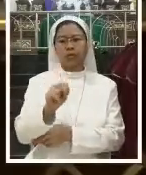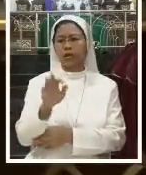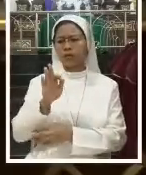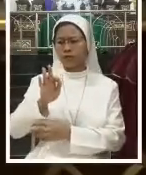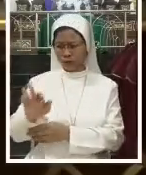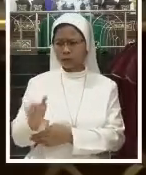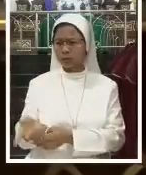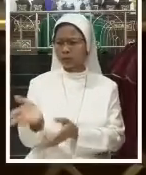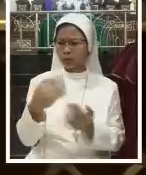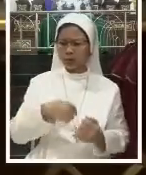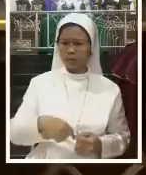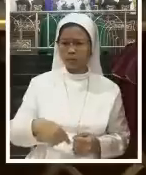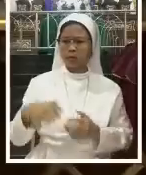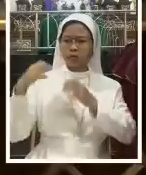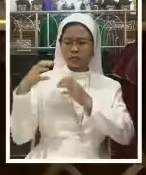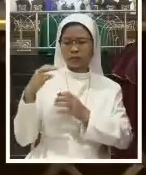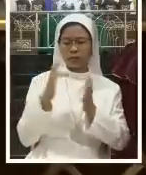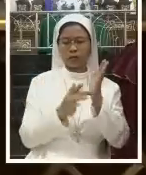ang krus ni Jesus.